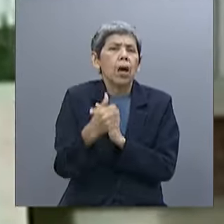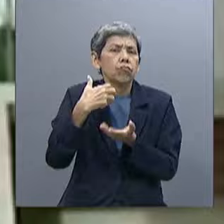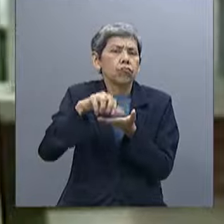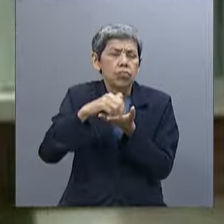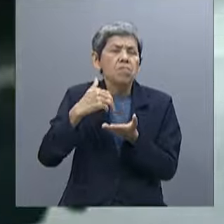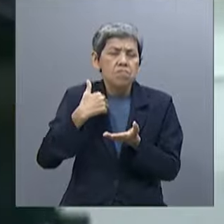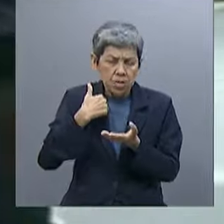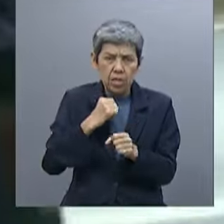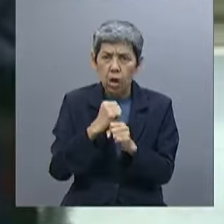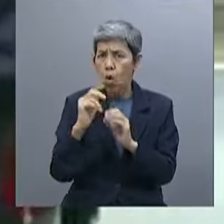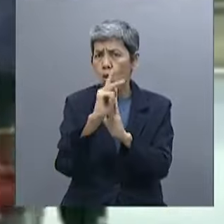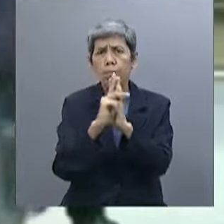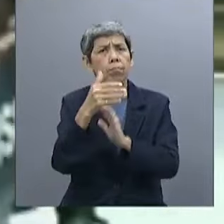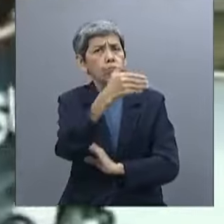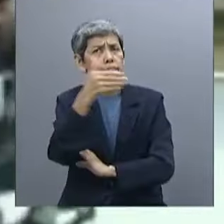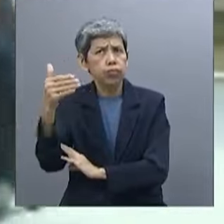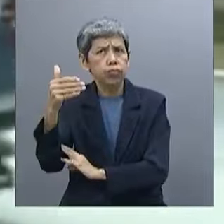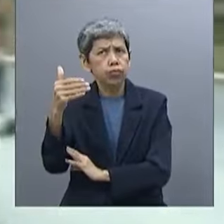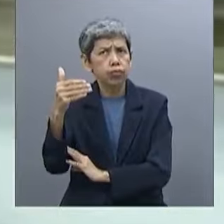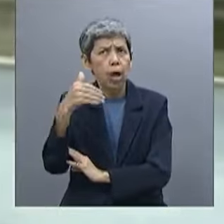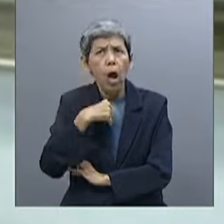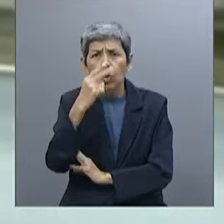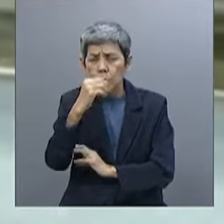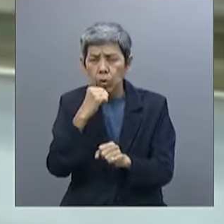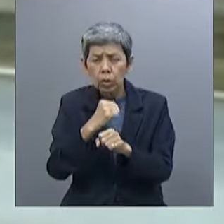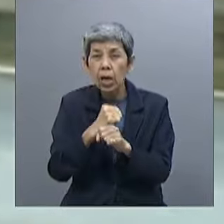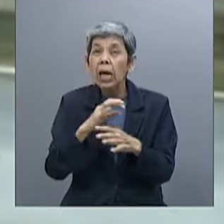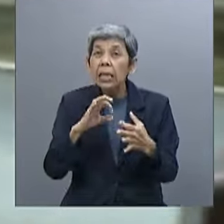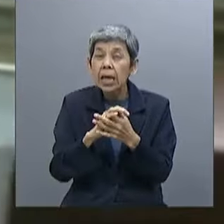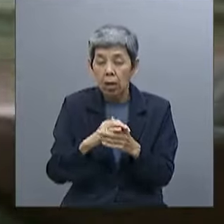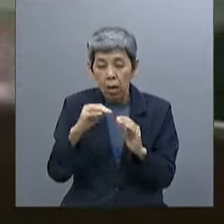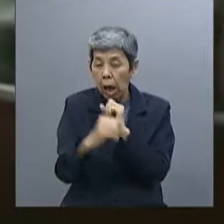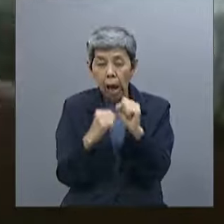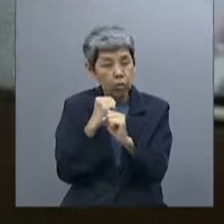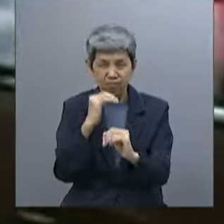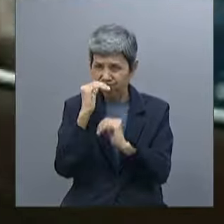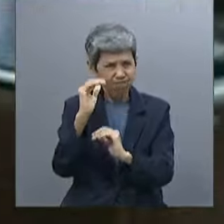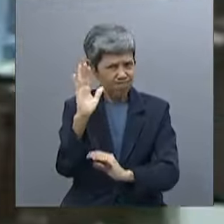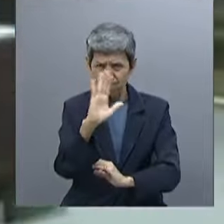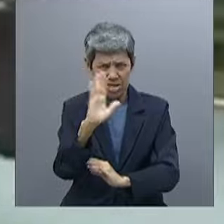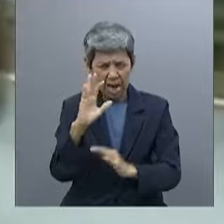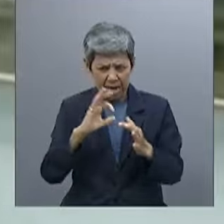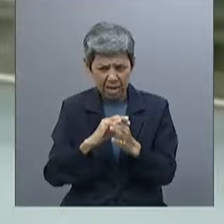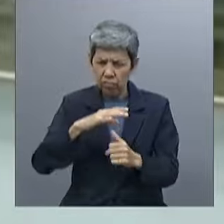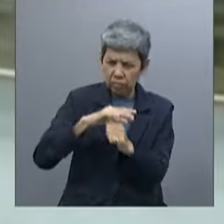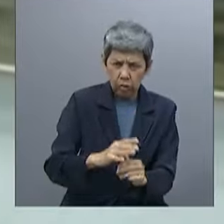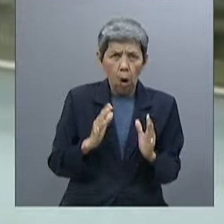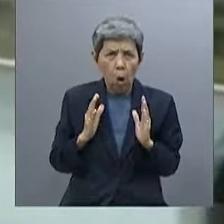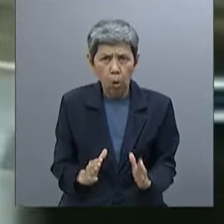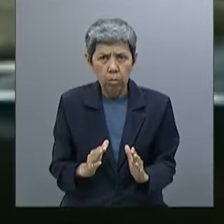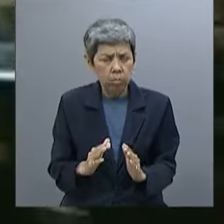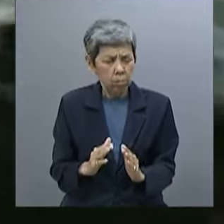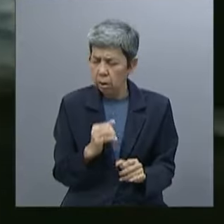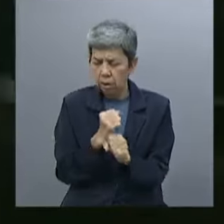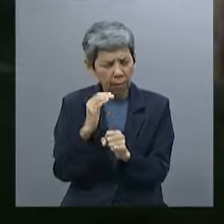ะคะว่ากฎหมายระหว่างประเทศเนี่ยบัญญัติไม่ให้มีการกำหนดอายุความคดีที่เกี่ยวเนื่องกับการทรมานและการกระ